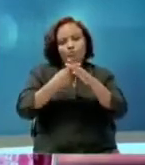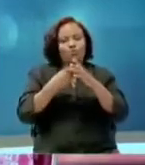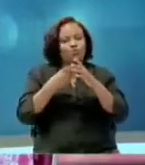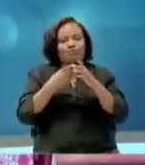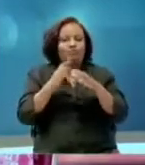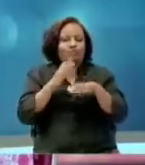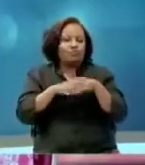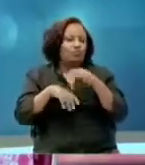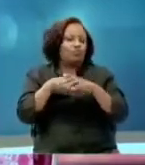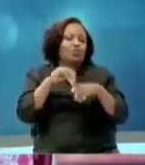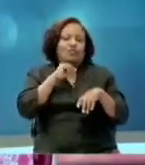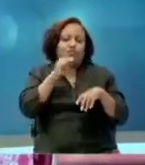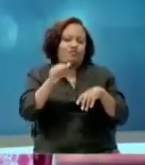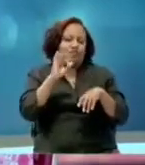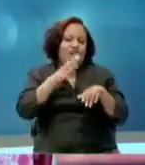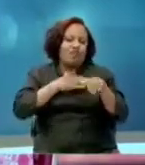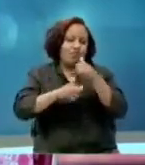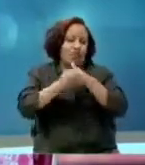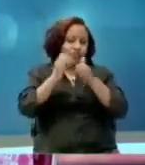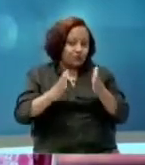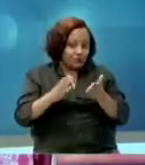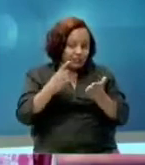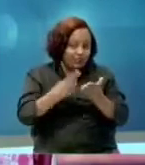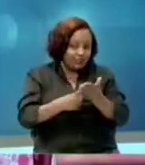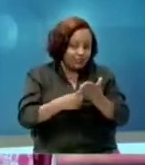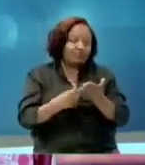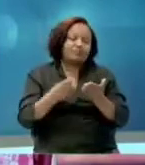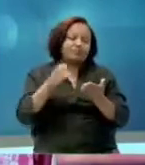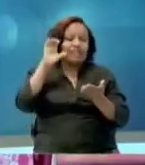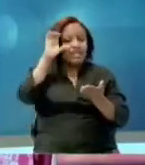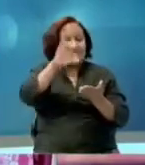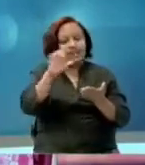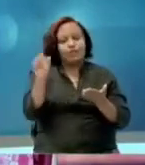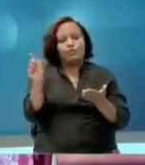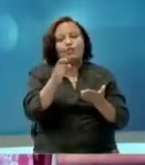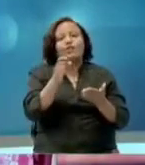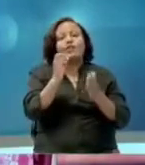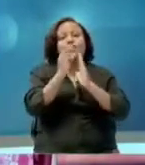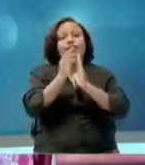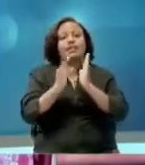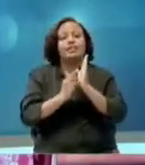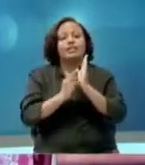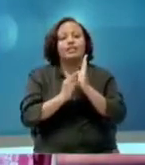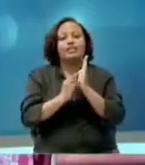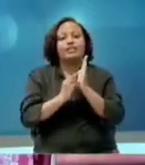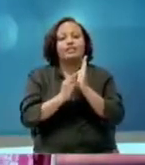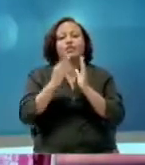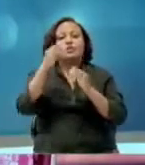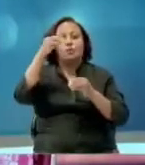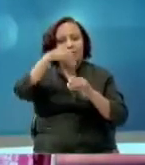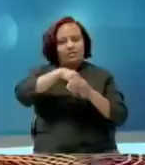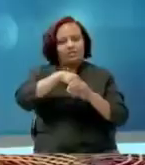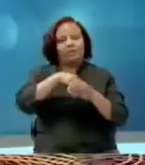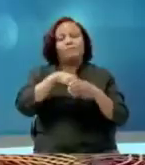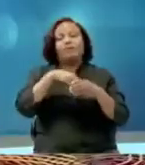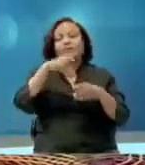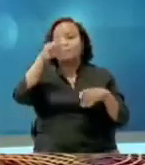አይደሉም ለአካል ጉዳተኞቹ። እነዚህን እንግዲህ አስገዳጅ በሆነ የህግ ማዕቀፍ ውስጥ